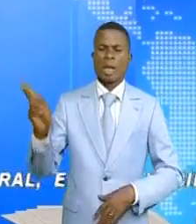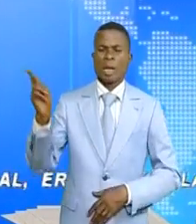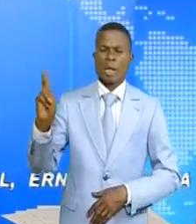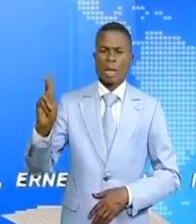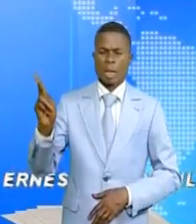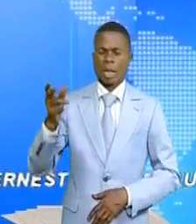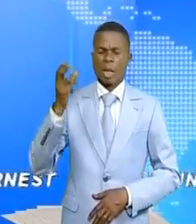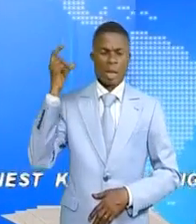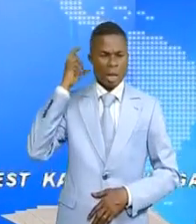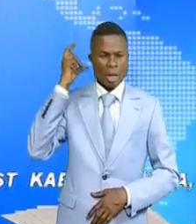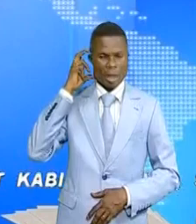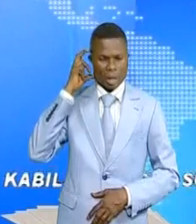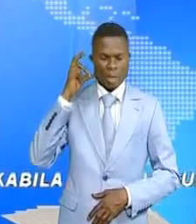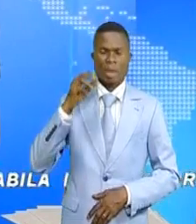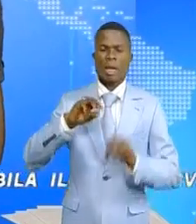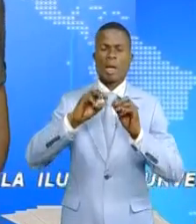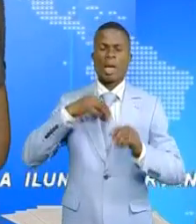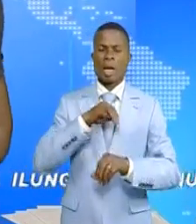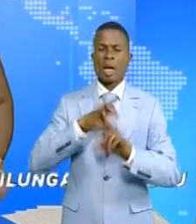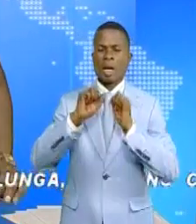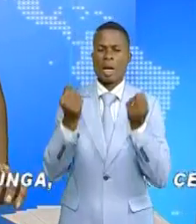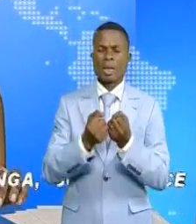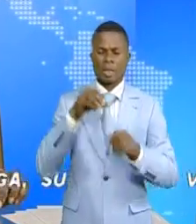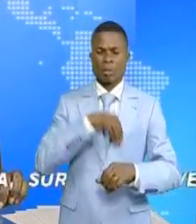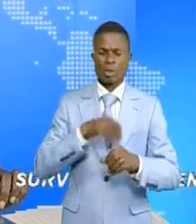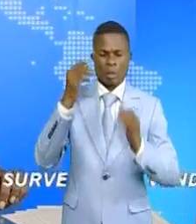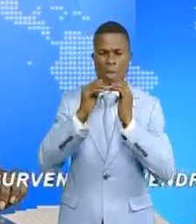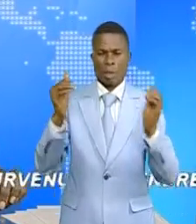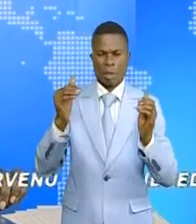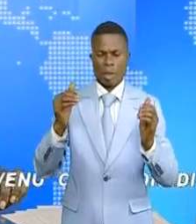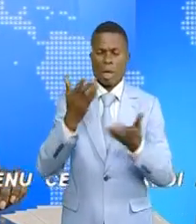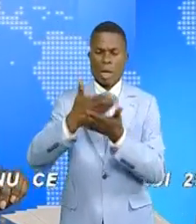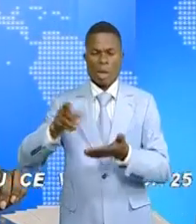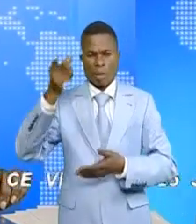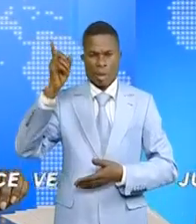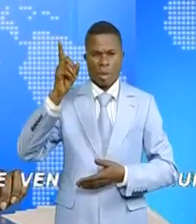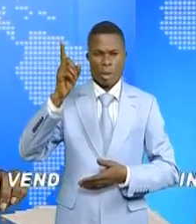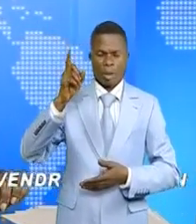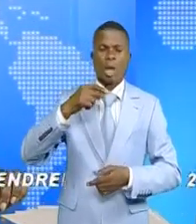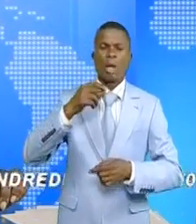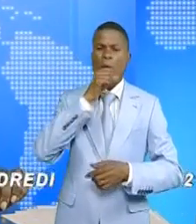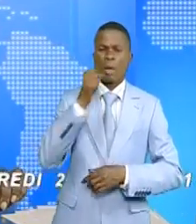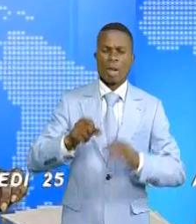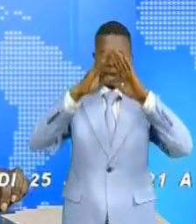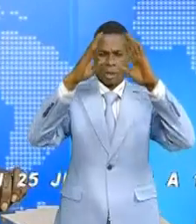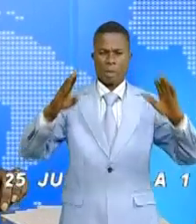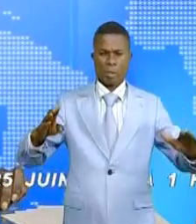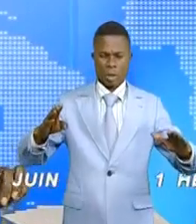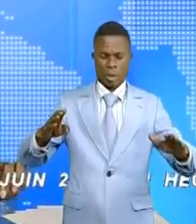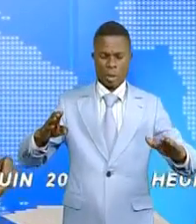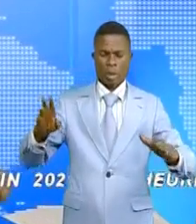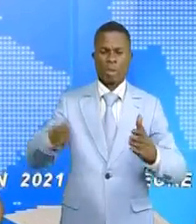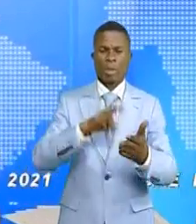l'Alliance missionnaire pour la paix en RDC. La première étape était l'ancien bâtiment où a été